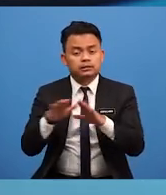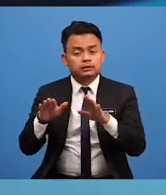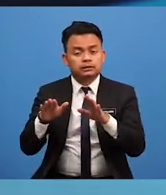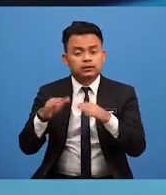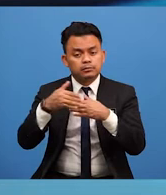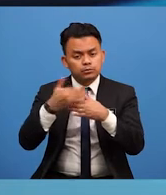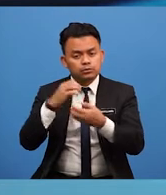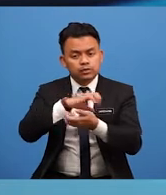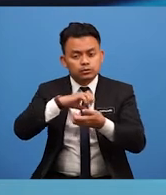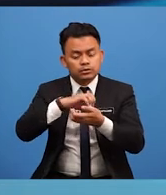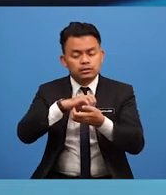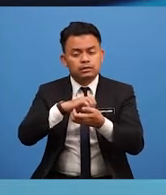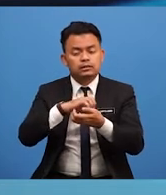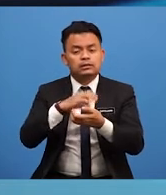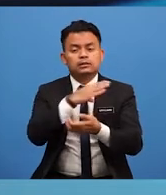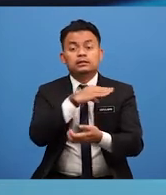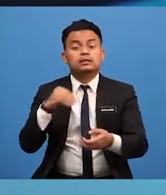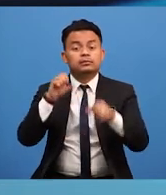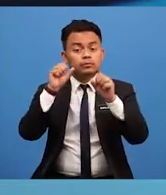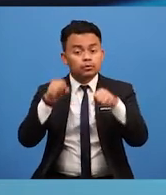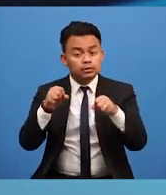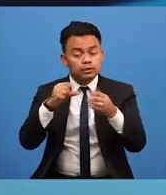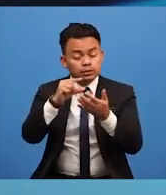dalam jangka masa yang panjang.